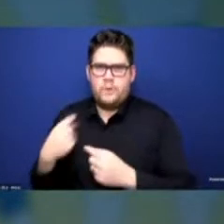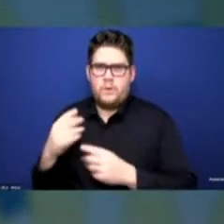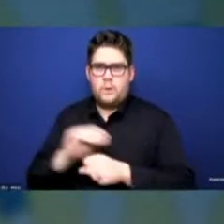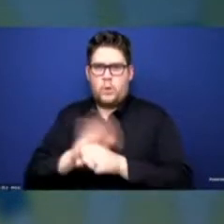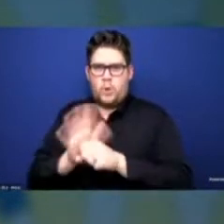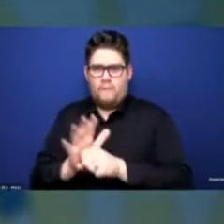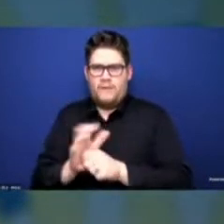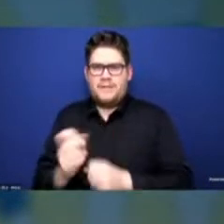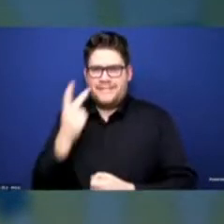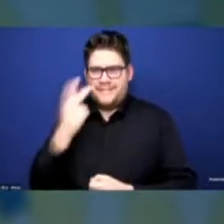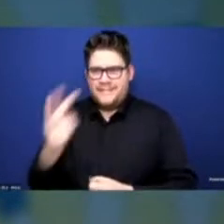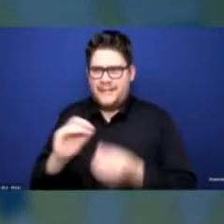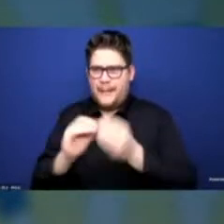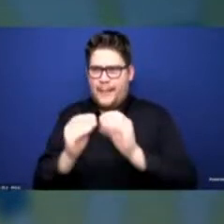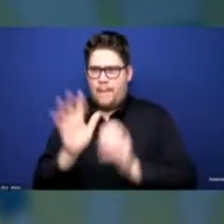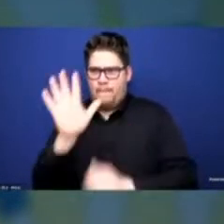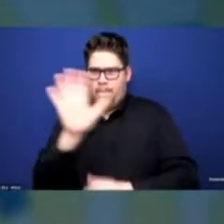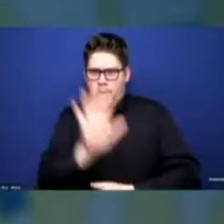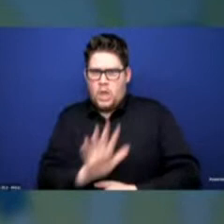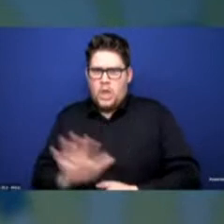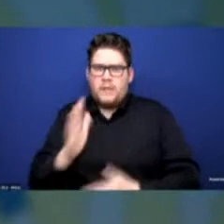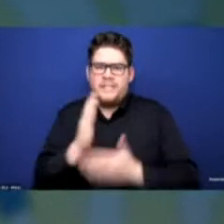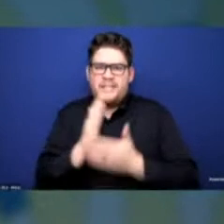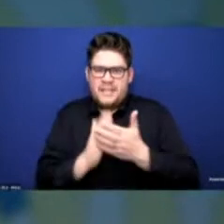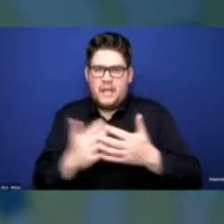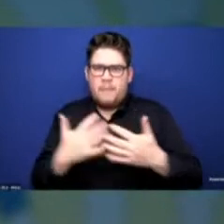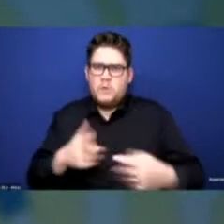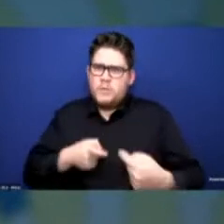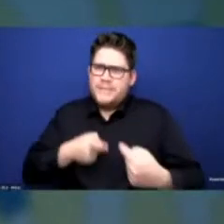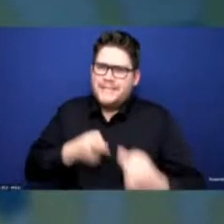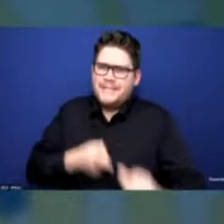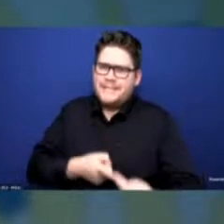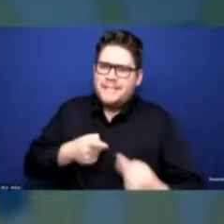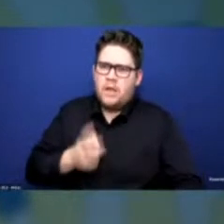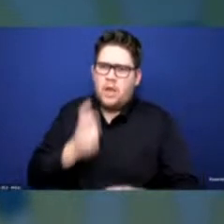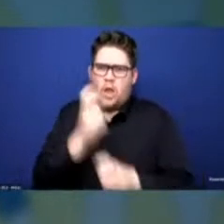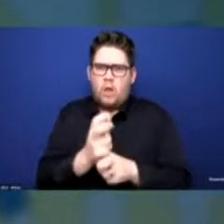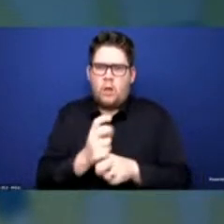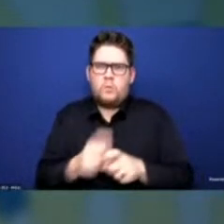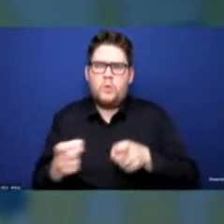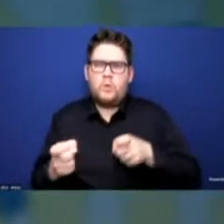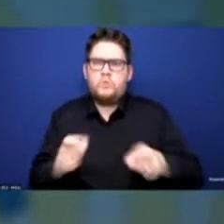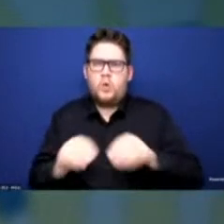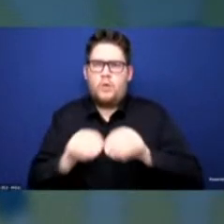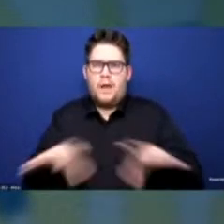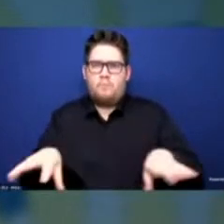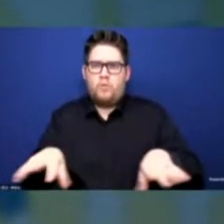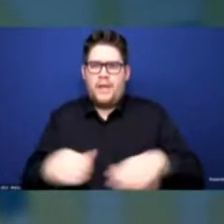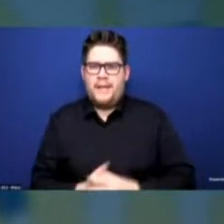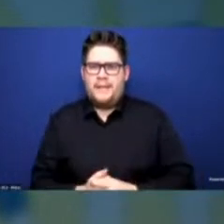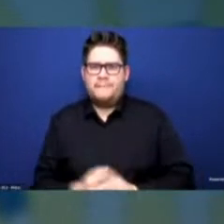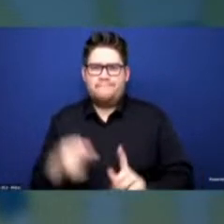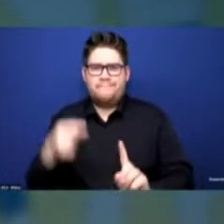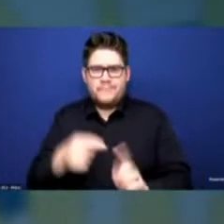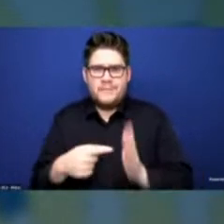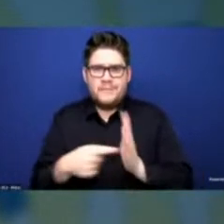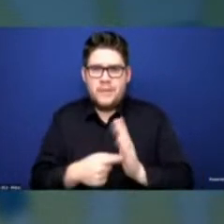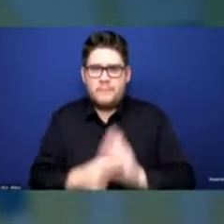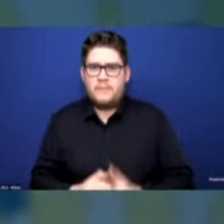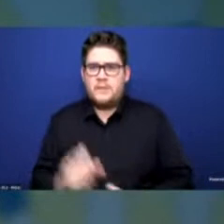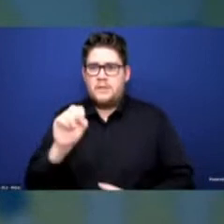多，就是阳性案例越多集中在树里 Delta 以及兰里阿布兹福，不是兰里阿布兹福。